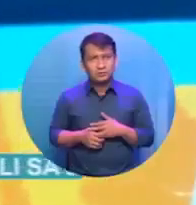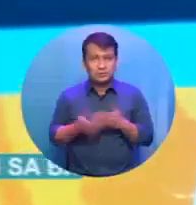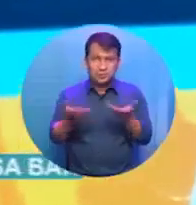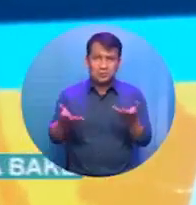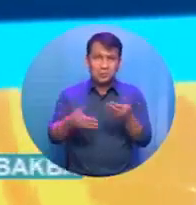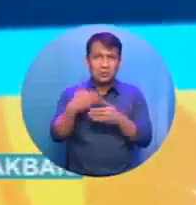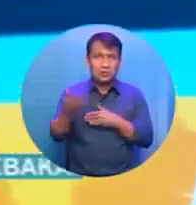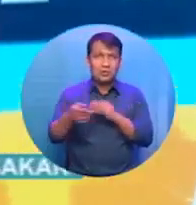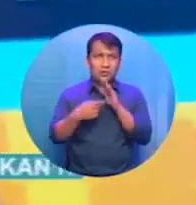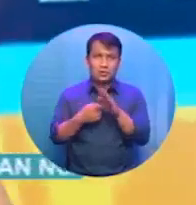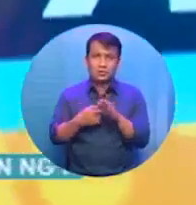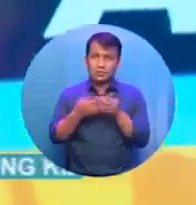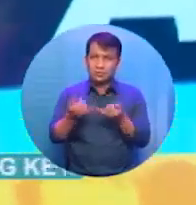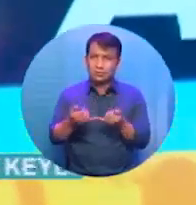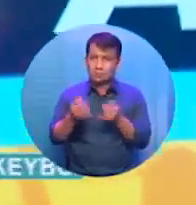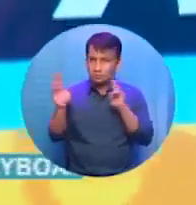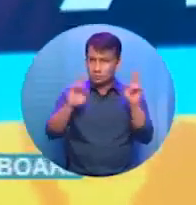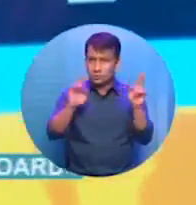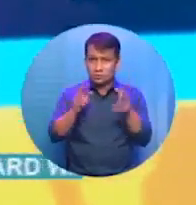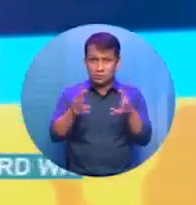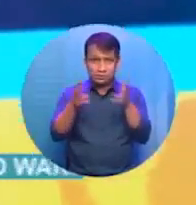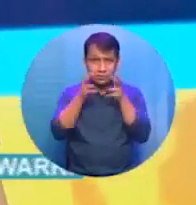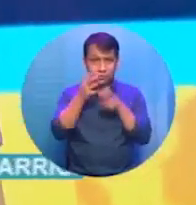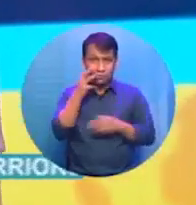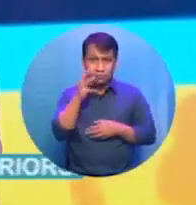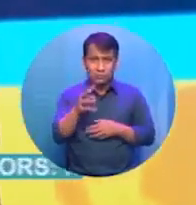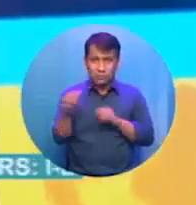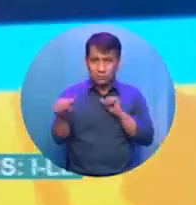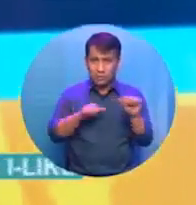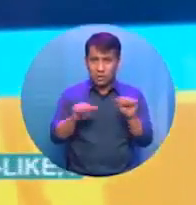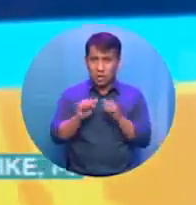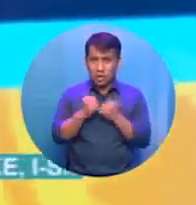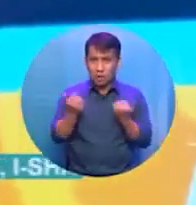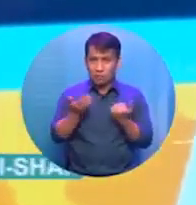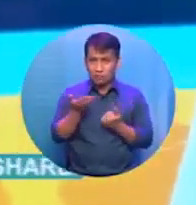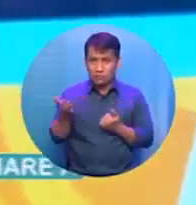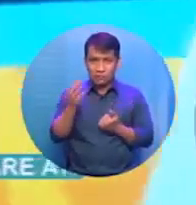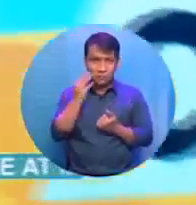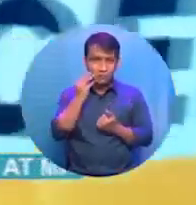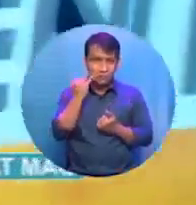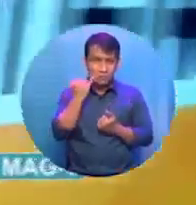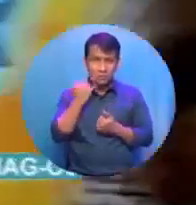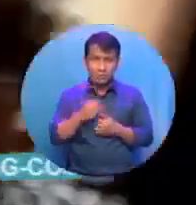Saan ba yan ang keyboard warrior sumanda na dahil kasali kayo sa pag-aksyon? Paano ba yan, Maring MJ?